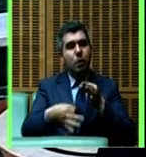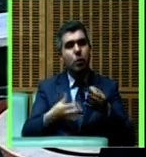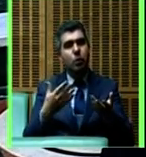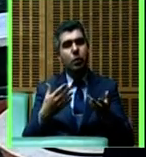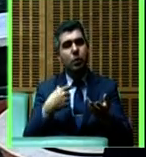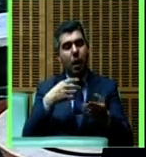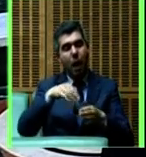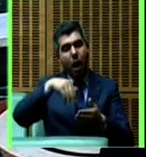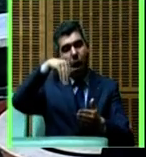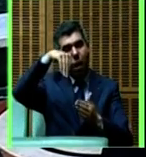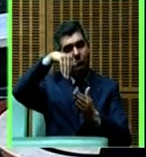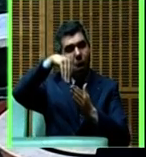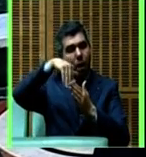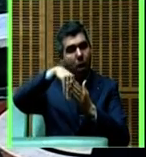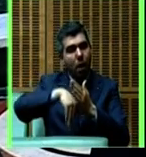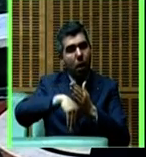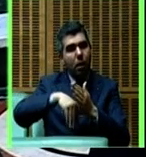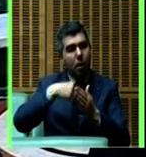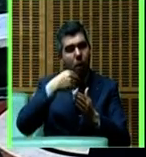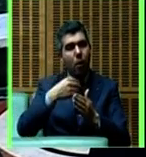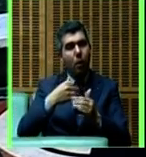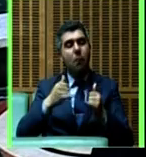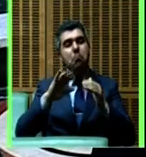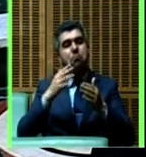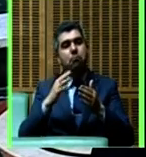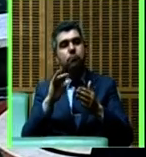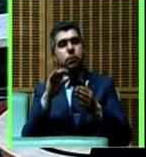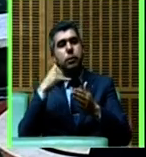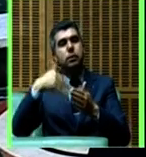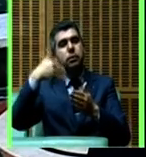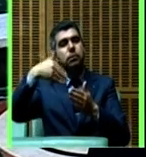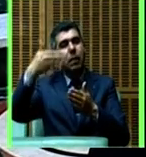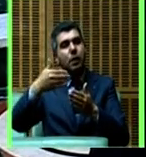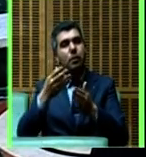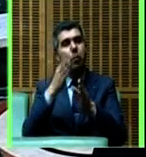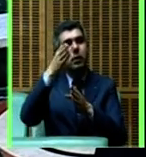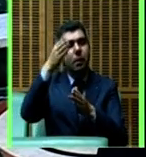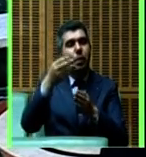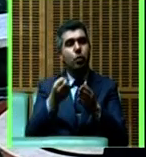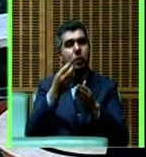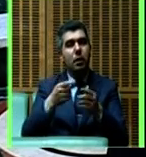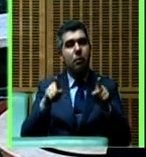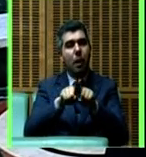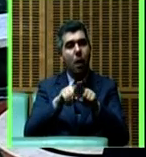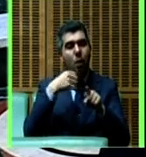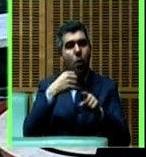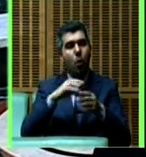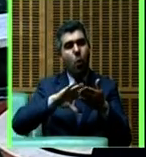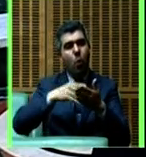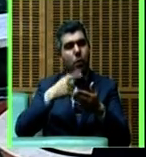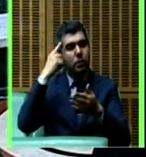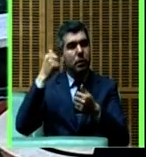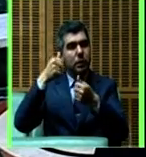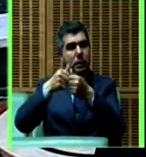زلنا بطبيعة الحال نستكشف في الأحواض الرسوبية للمملكة المغربية التي تبلغ، أذكر السادة المستشارين،